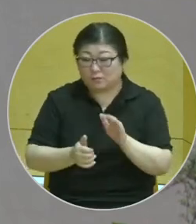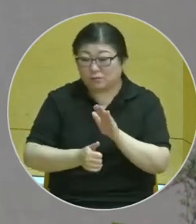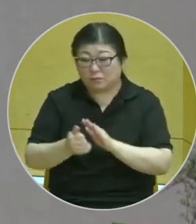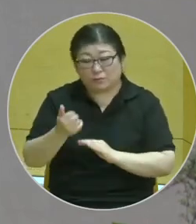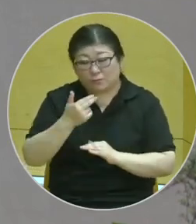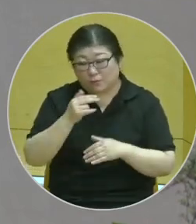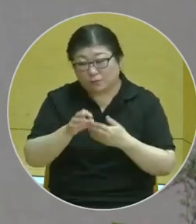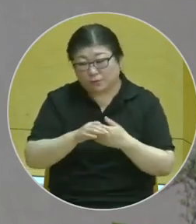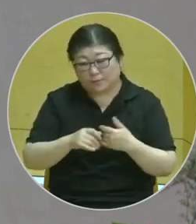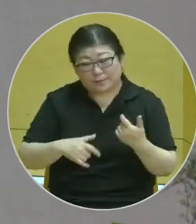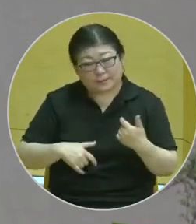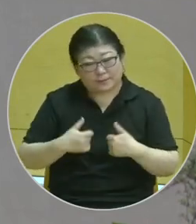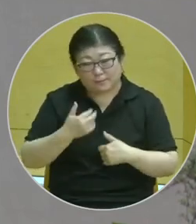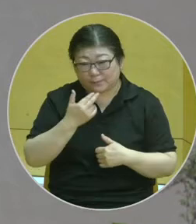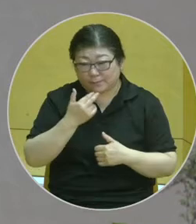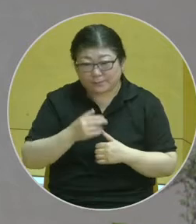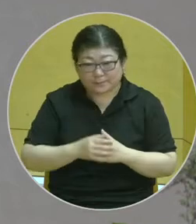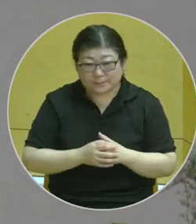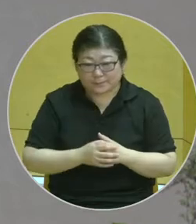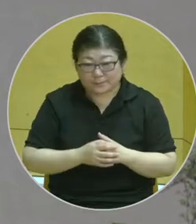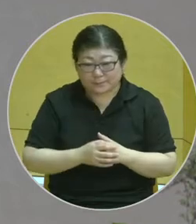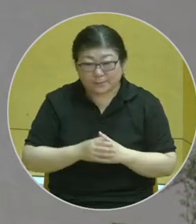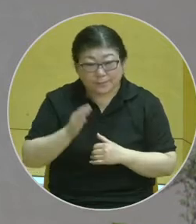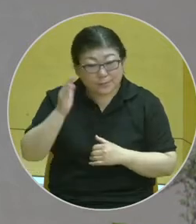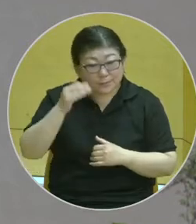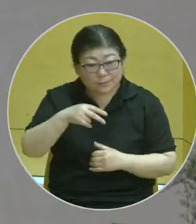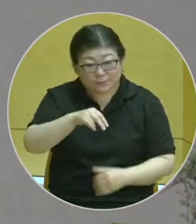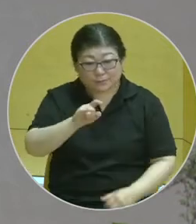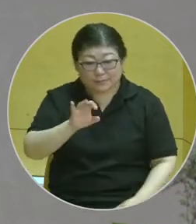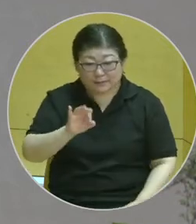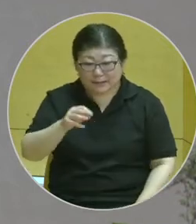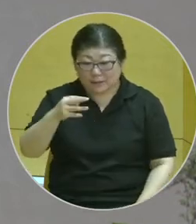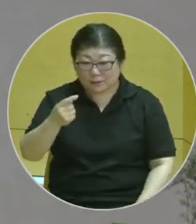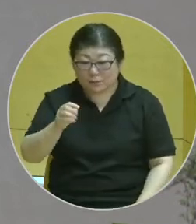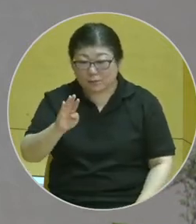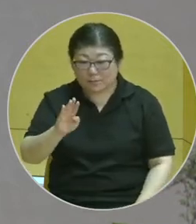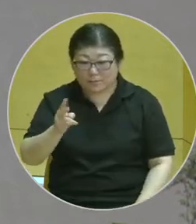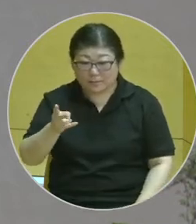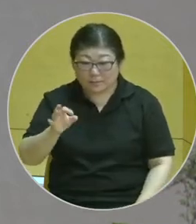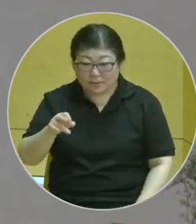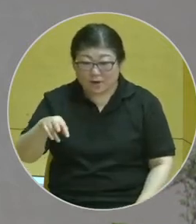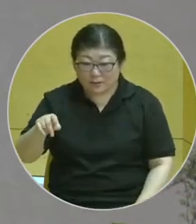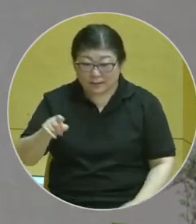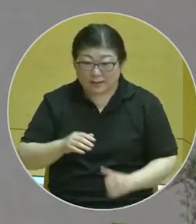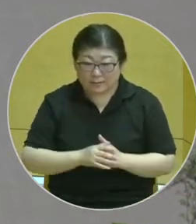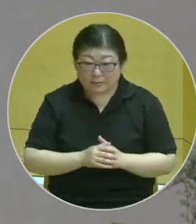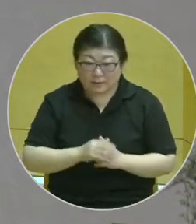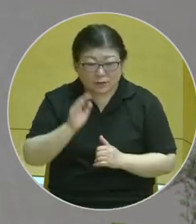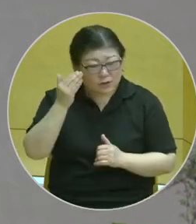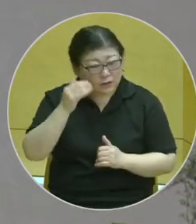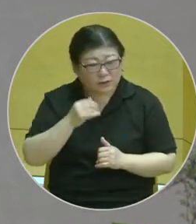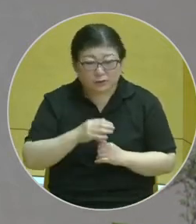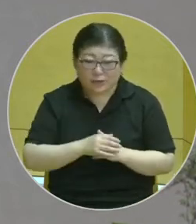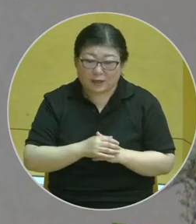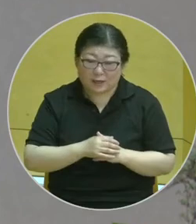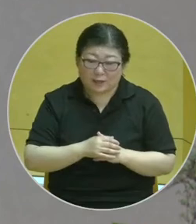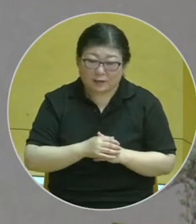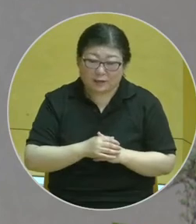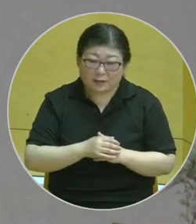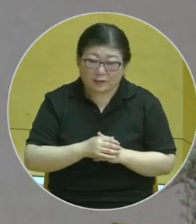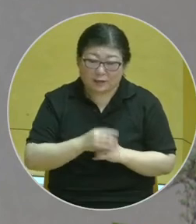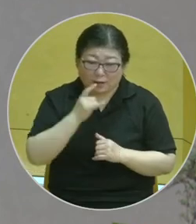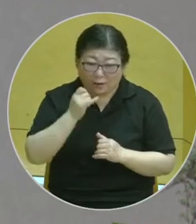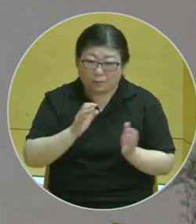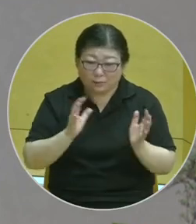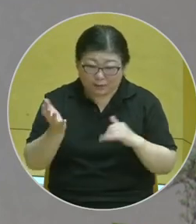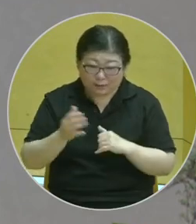기쁨이 없습니다 요즘 생로병사 뭐 최근에 어머님 돌아가시고 어제 장난 돌아가시고 연세 많으신 어르신